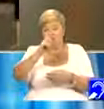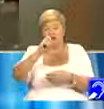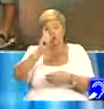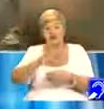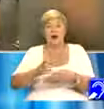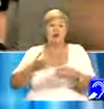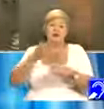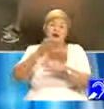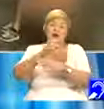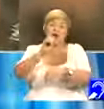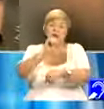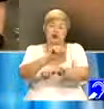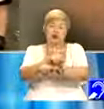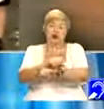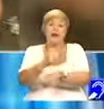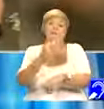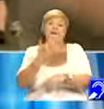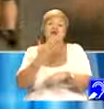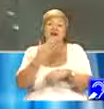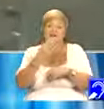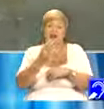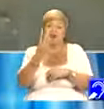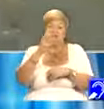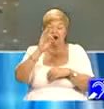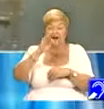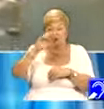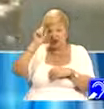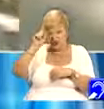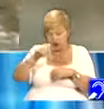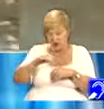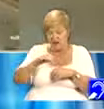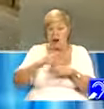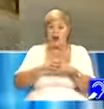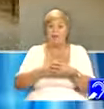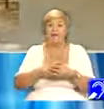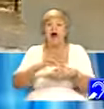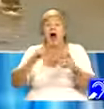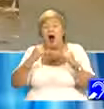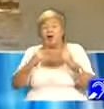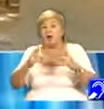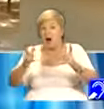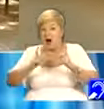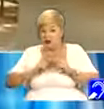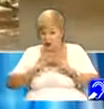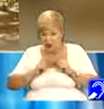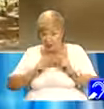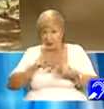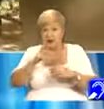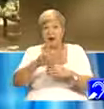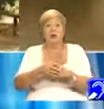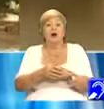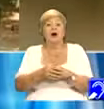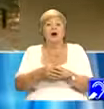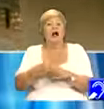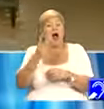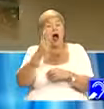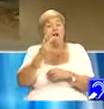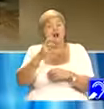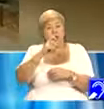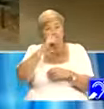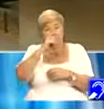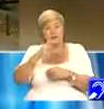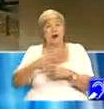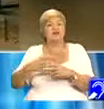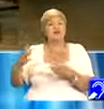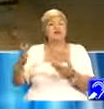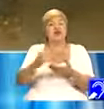arest preventiv și iată că aceasta a fost și soluția lor. Acum așteptăm că atât Mladin cât și locotenentul său să fie preluați